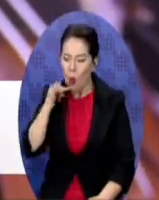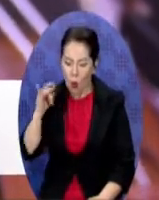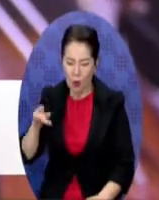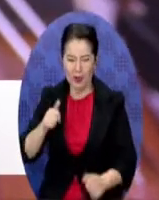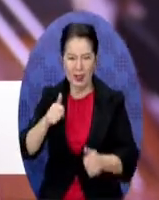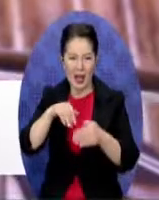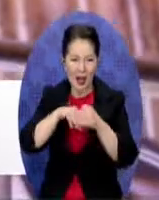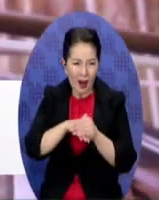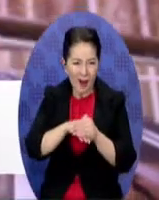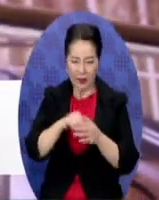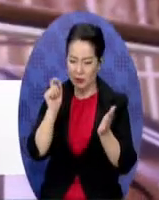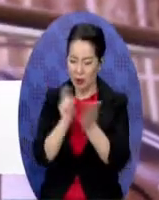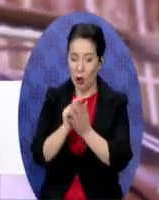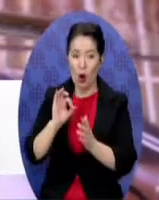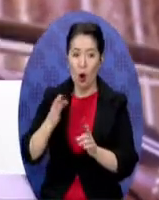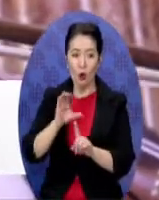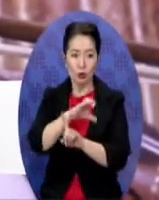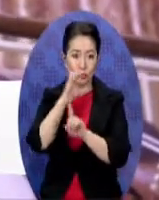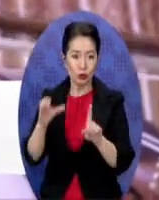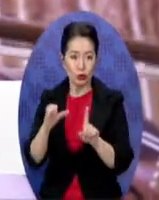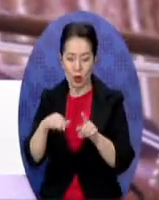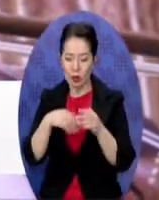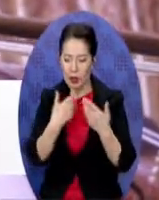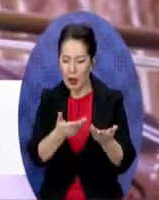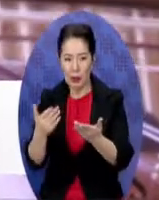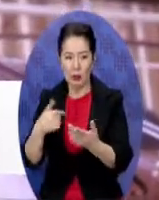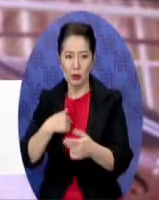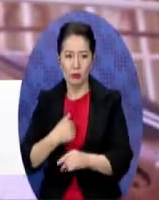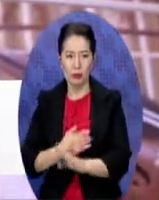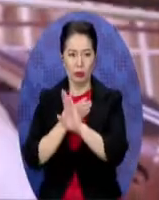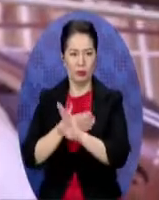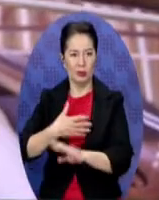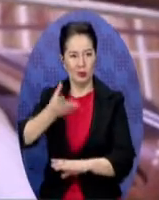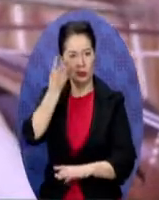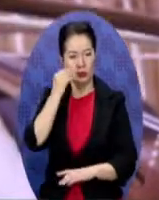анхаарахгүй бол энэ өв соёл надаар дуусахгүй гэж эмээдгийм байна.